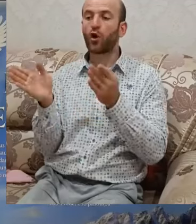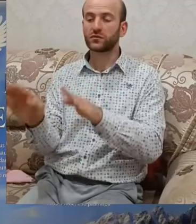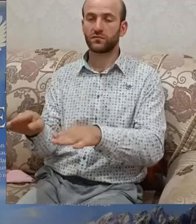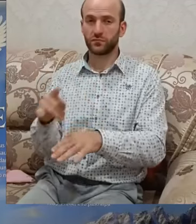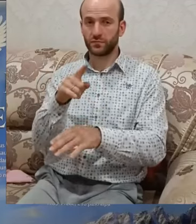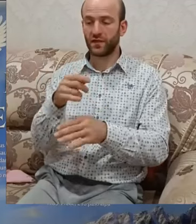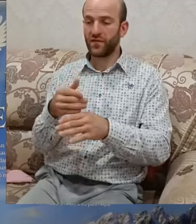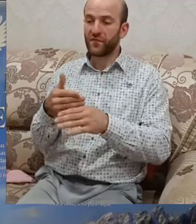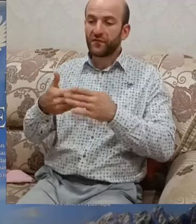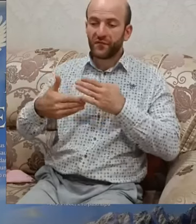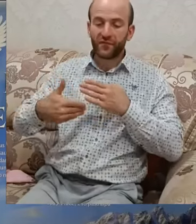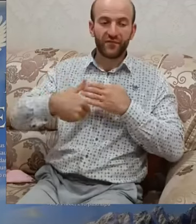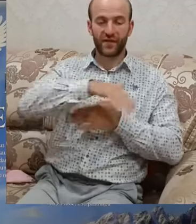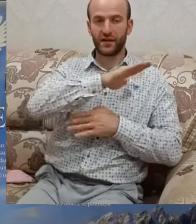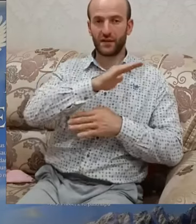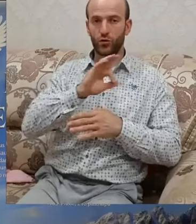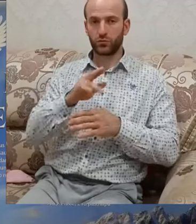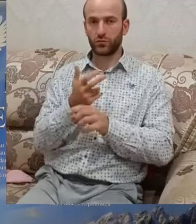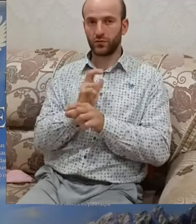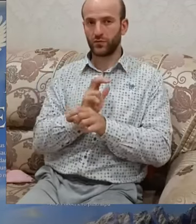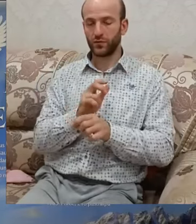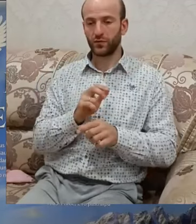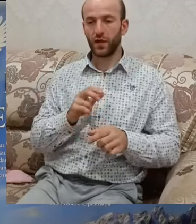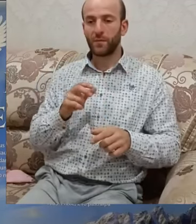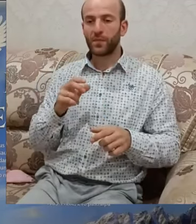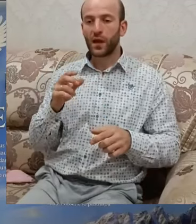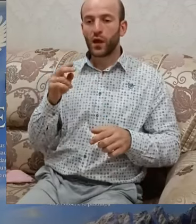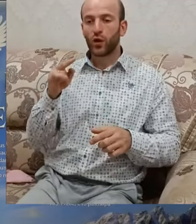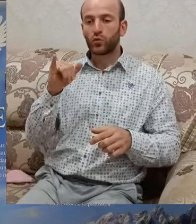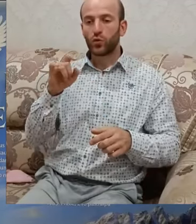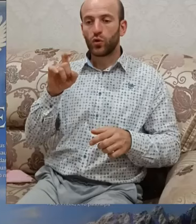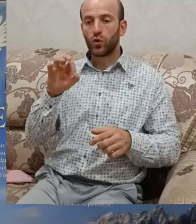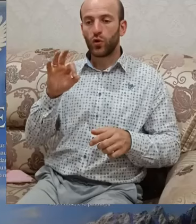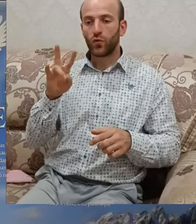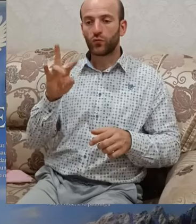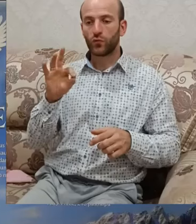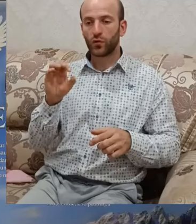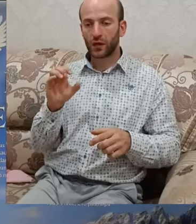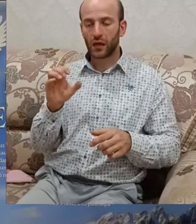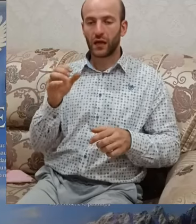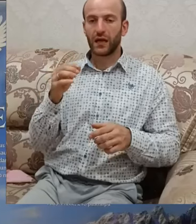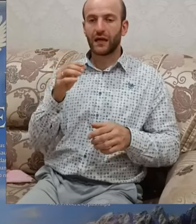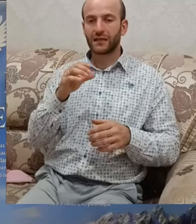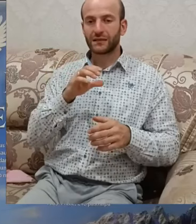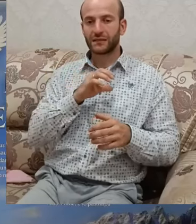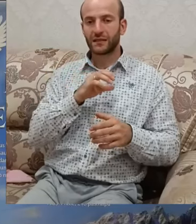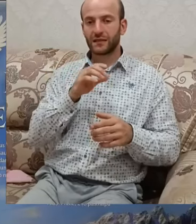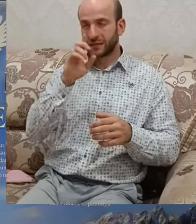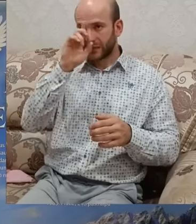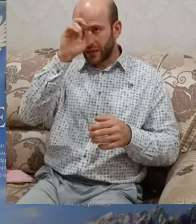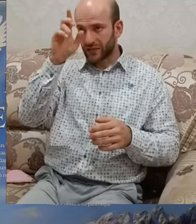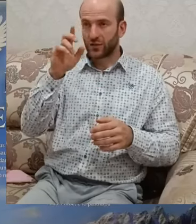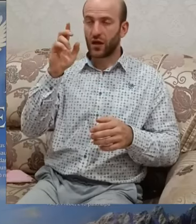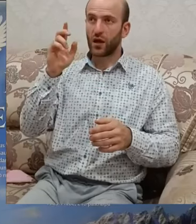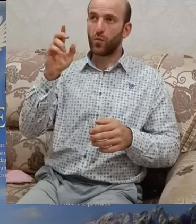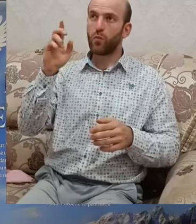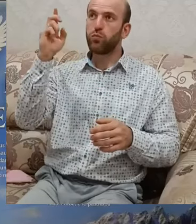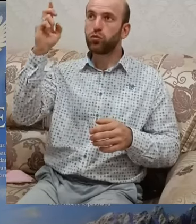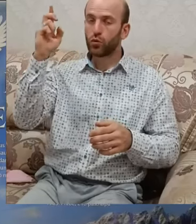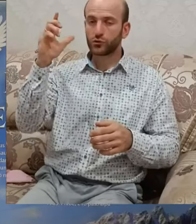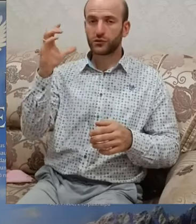Bet dvasinė karališkoji Dievo sėkla, но духовное царственное Божье семя, kuri tiki, которая